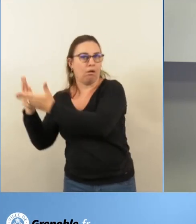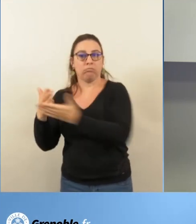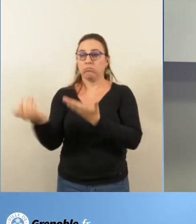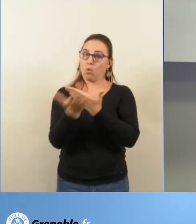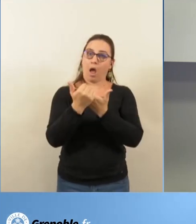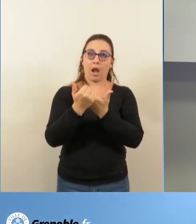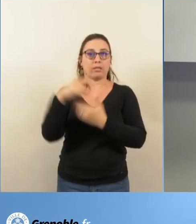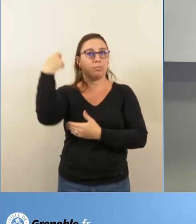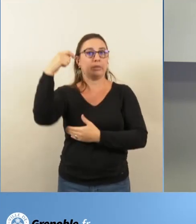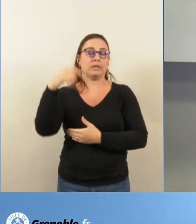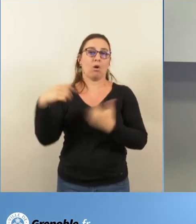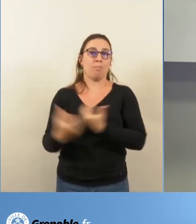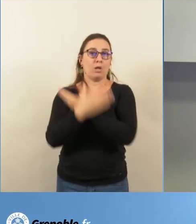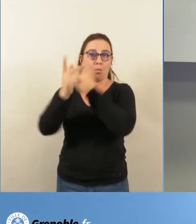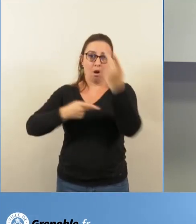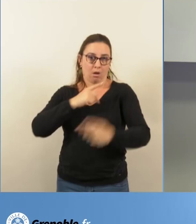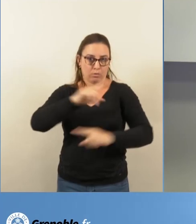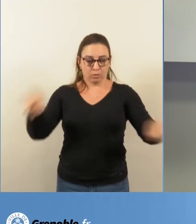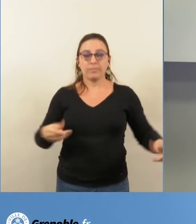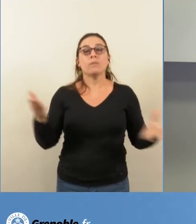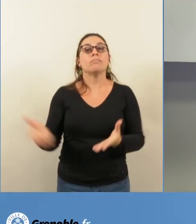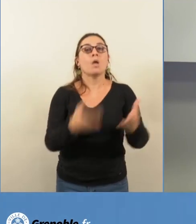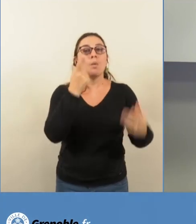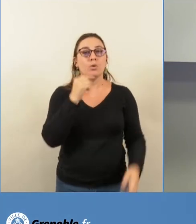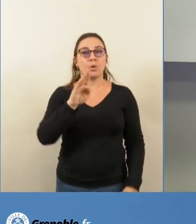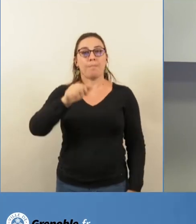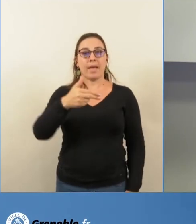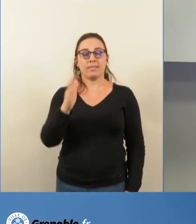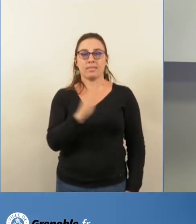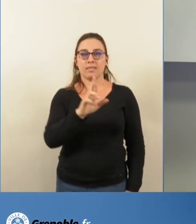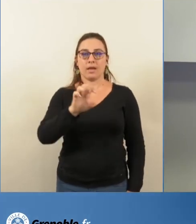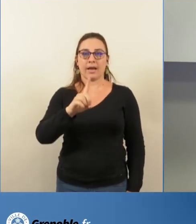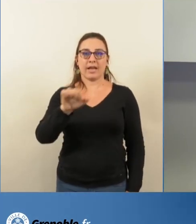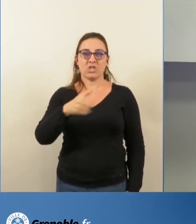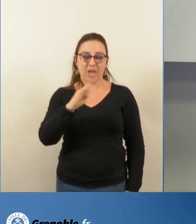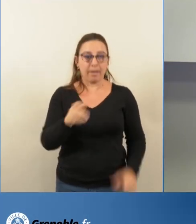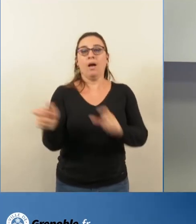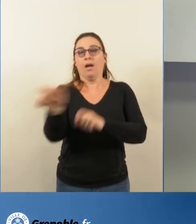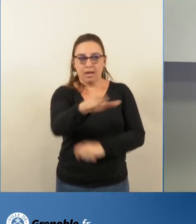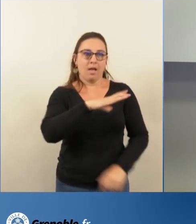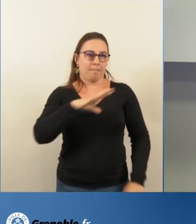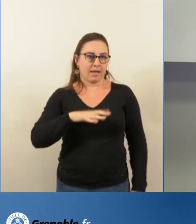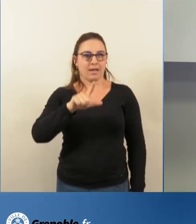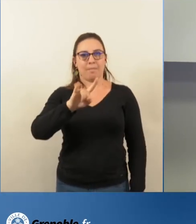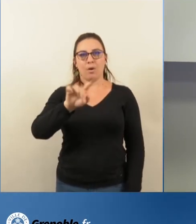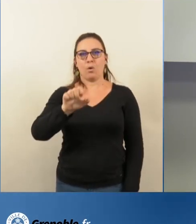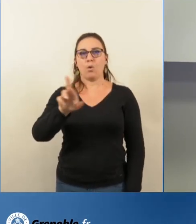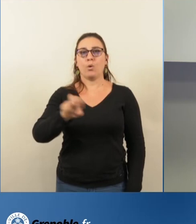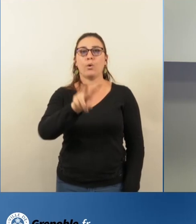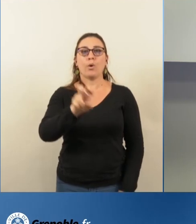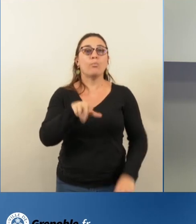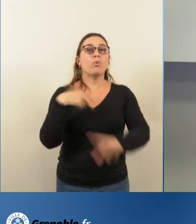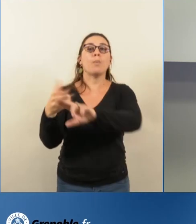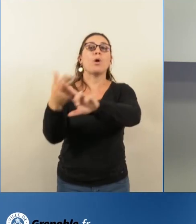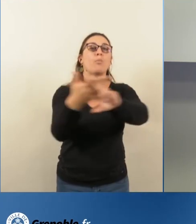courrier du président de la métropole je donne la parole à Monsieur ben rejet et après je donnerai la parole enfin Madame l'heureux pour répondre aux